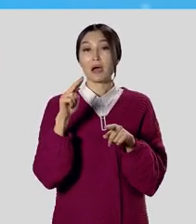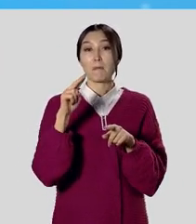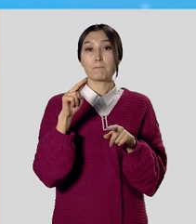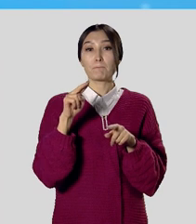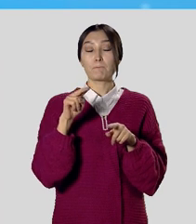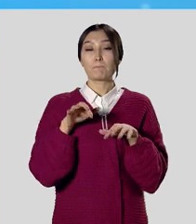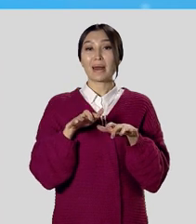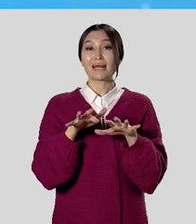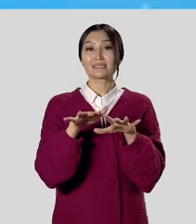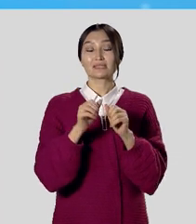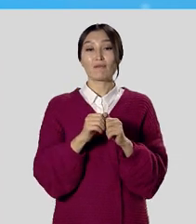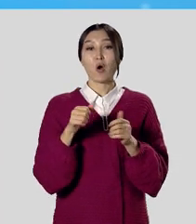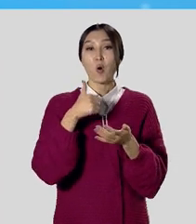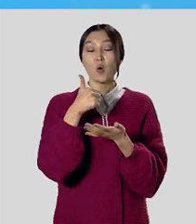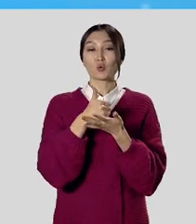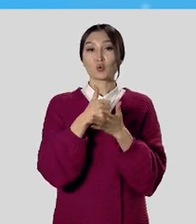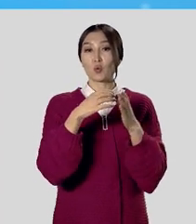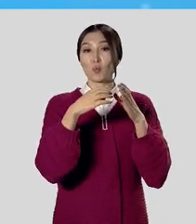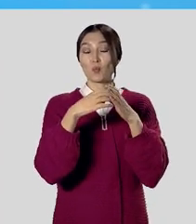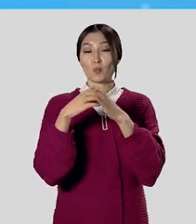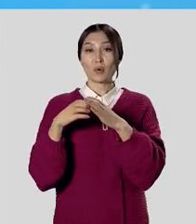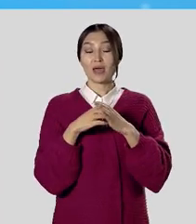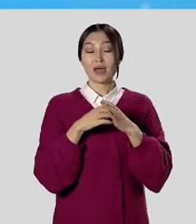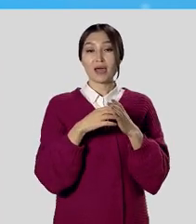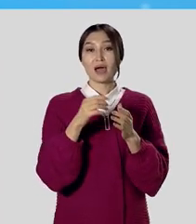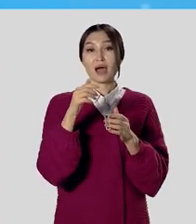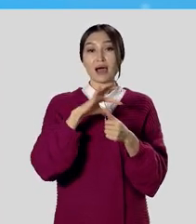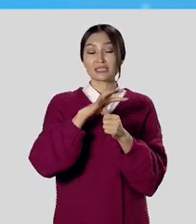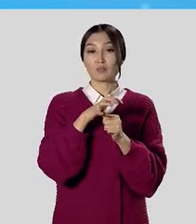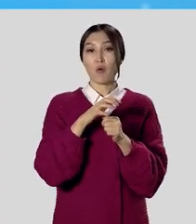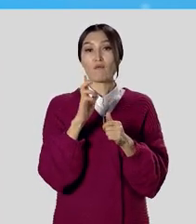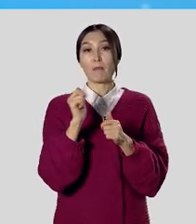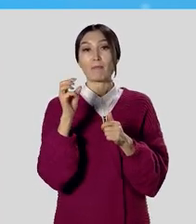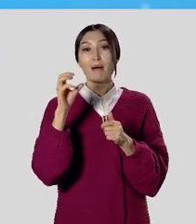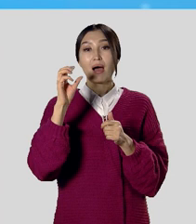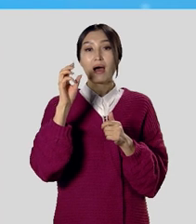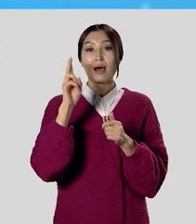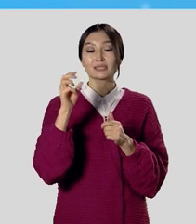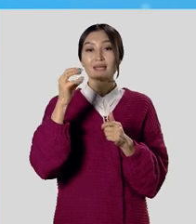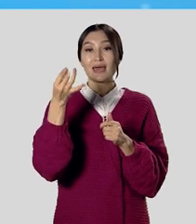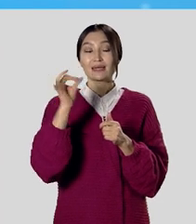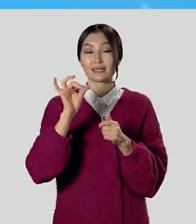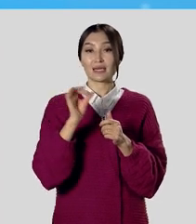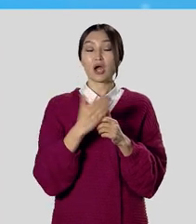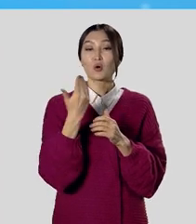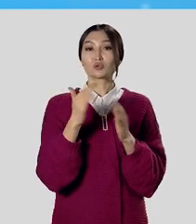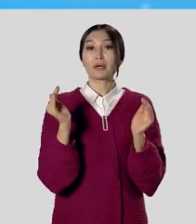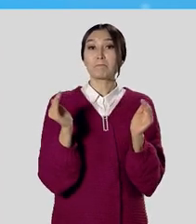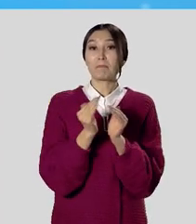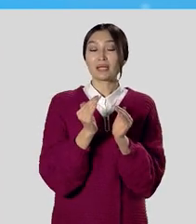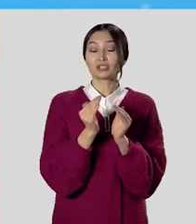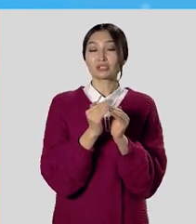паразитов, основные группы грибов и бактерий. Число анаэробов значительно